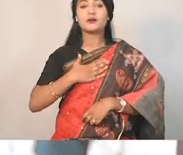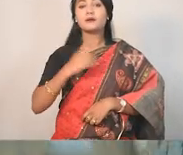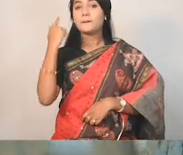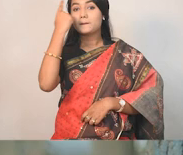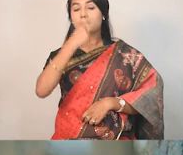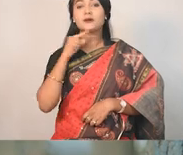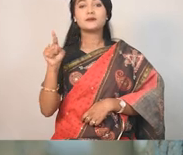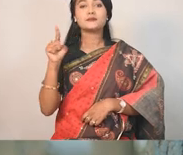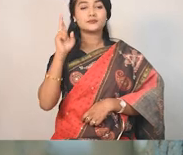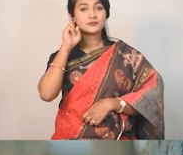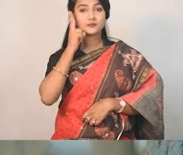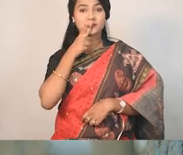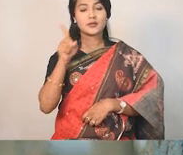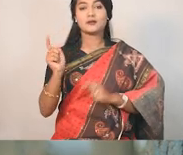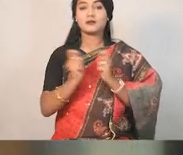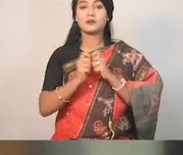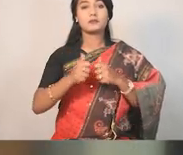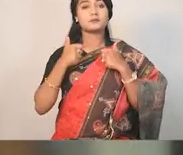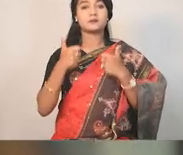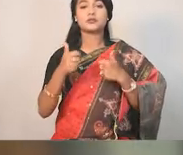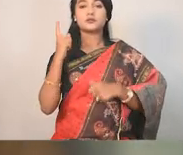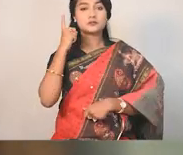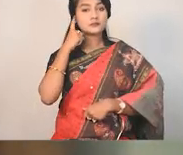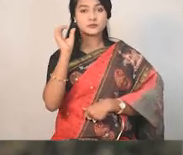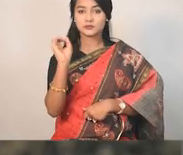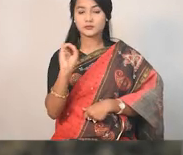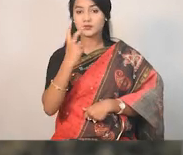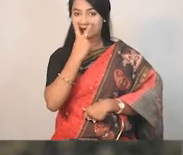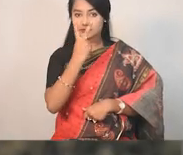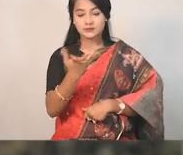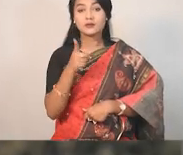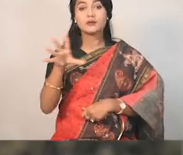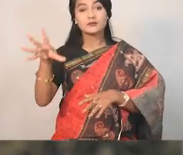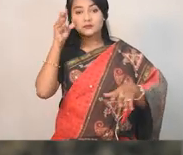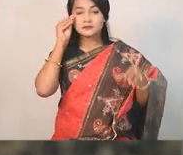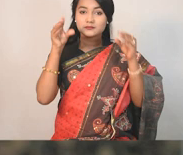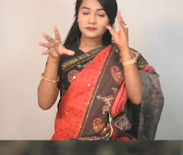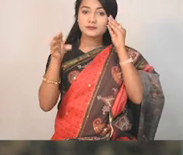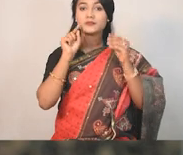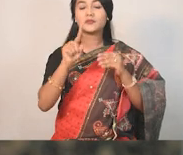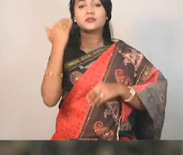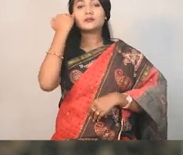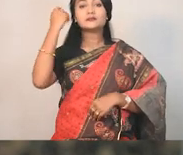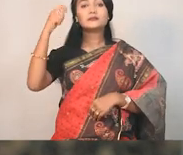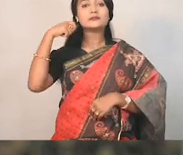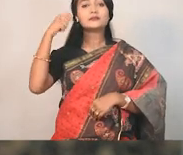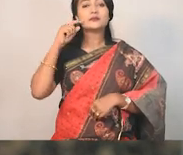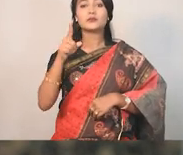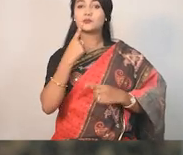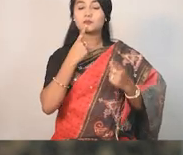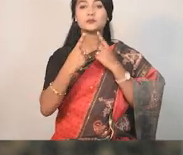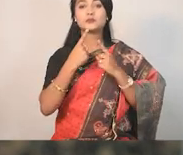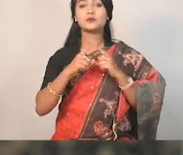আমার থেকে যে কথা বলতে পারছে না সে বেটার কাজ করছে। যারা শুনতে পায় না, যারা দেখতে পায় না, তাদের যে অবজারভেশন, তাদের যে মানে অভিনয়ের ধরন, তাদের